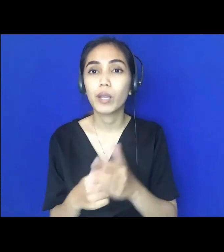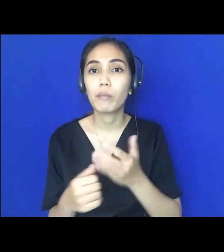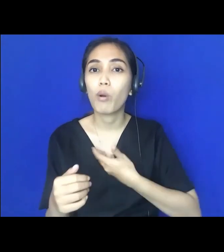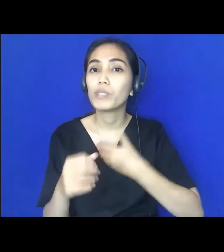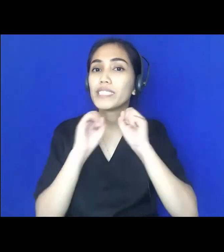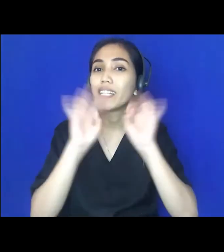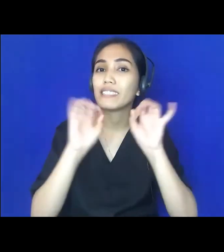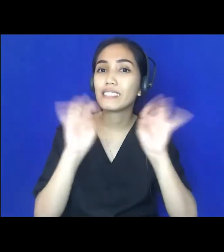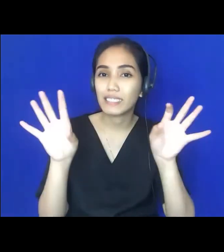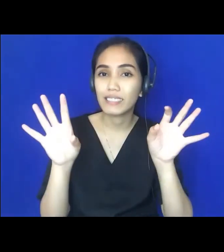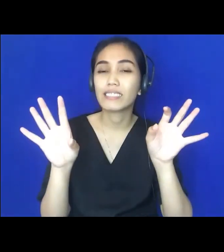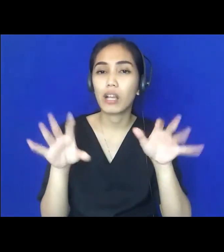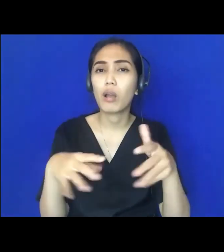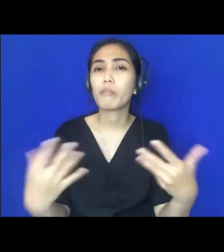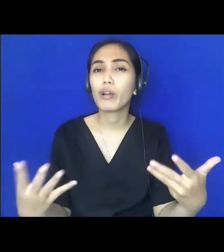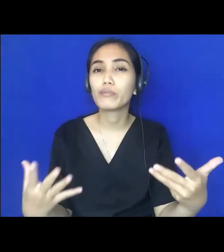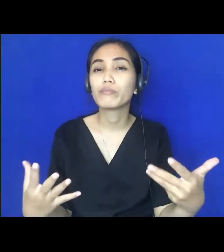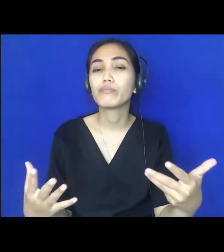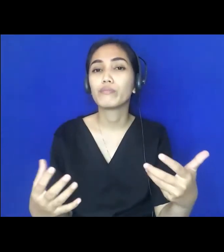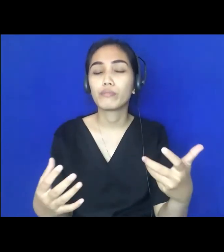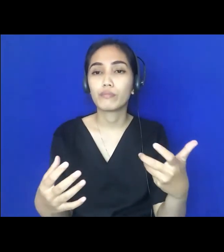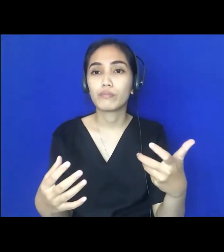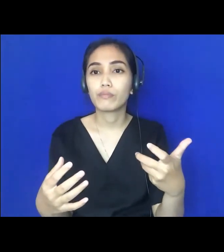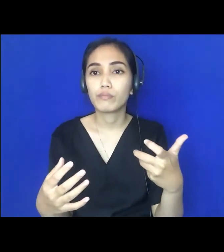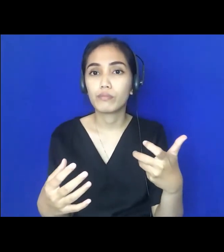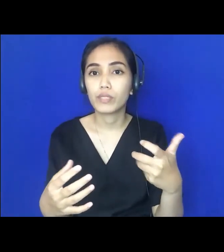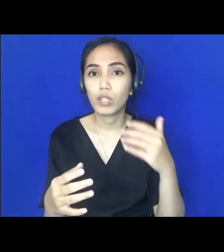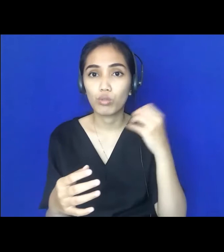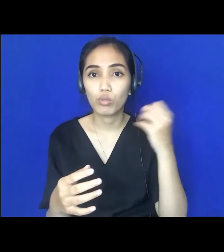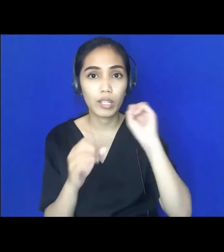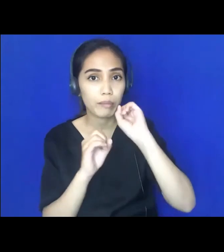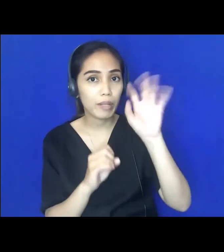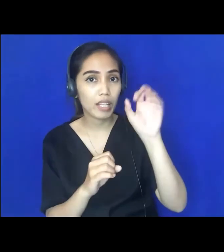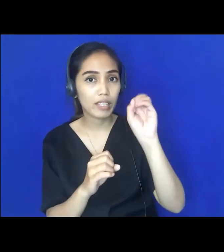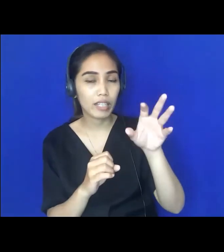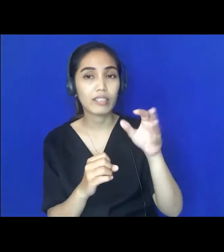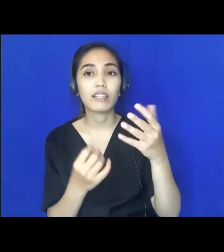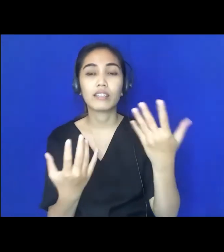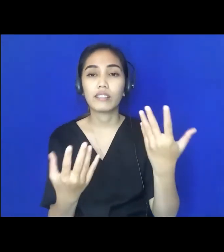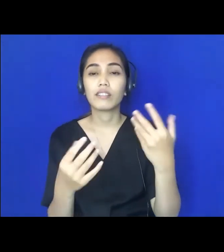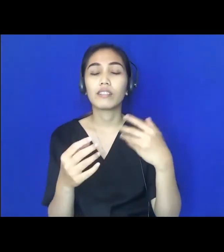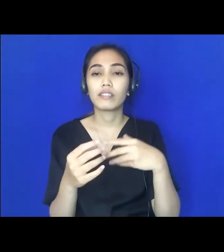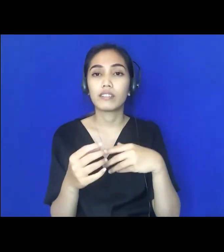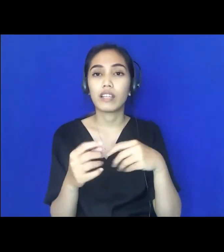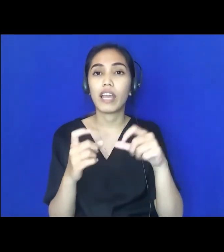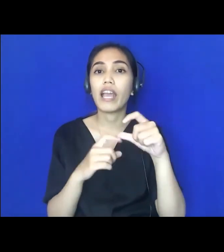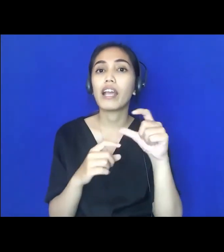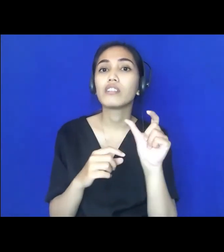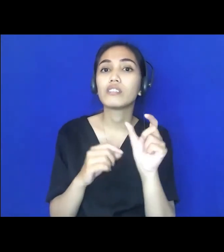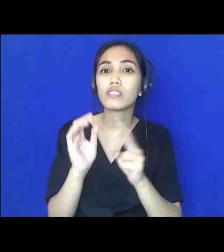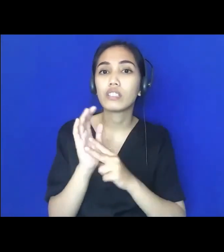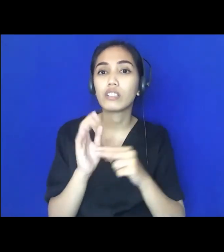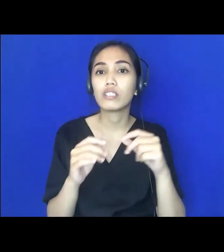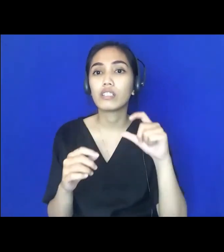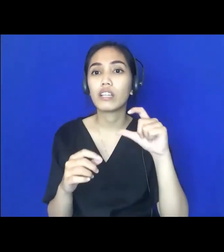menjelaskan apa yang sudah disampaikan oleh Mbak Pat bahwa Sun CSA adalah